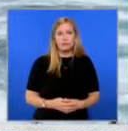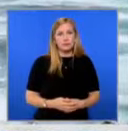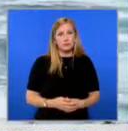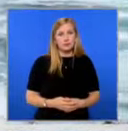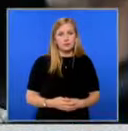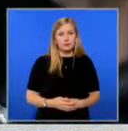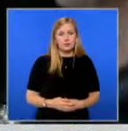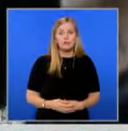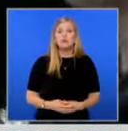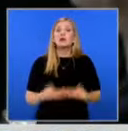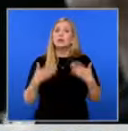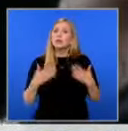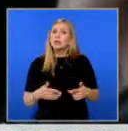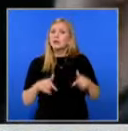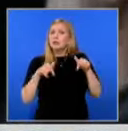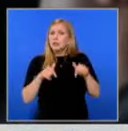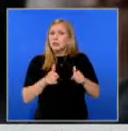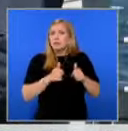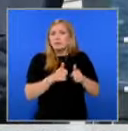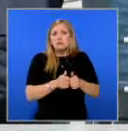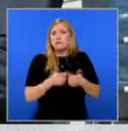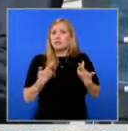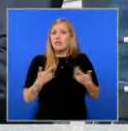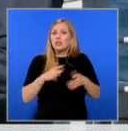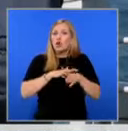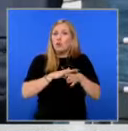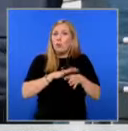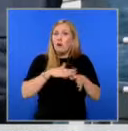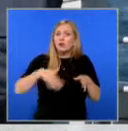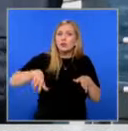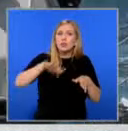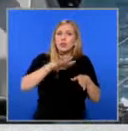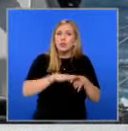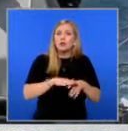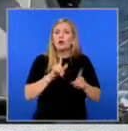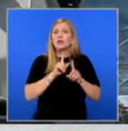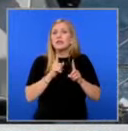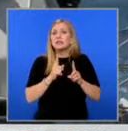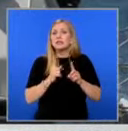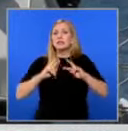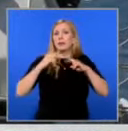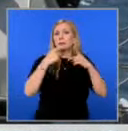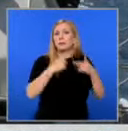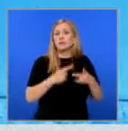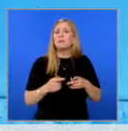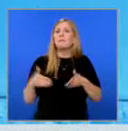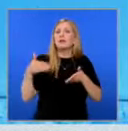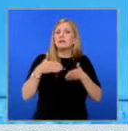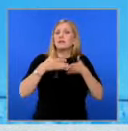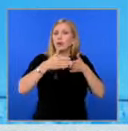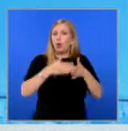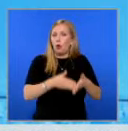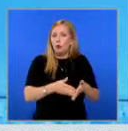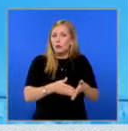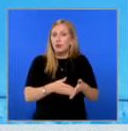съюзниците по нато могат да отговорят на руските действия в черноморския регион не само чрез присъствие на кораби заяви военният министър тодор тагарев това